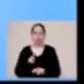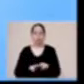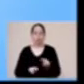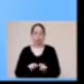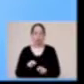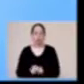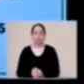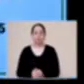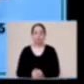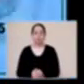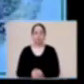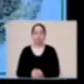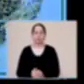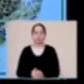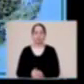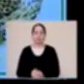строение.